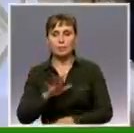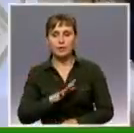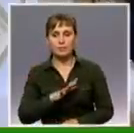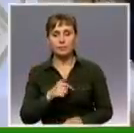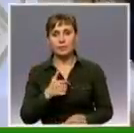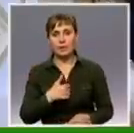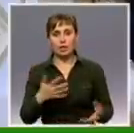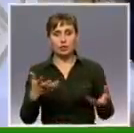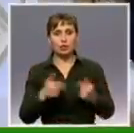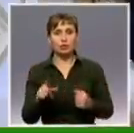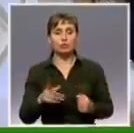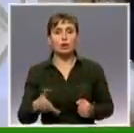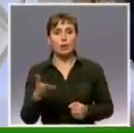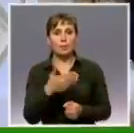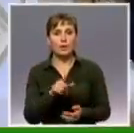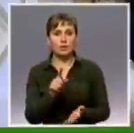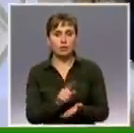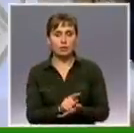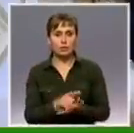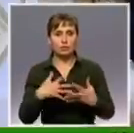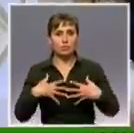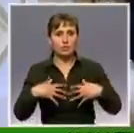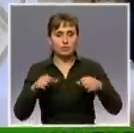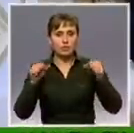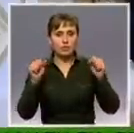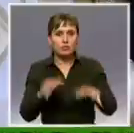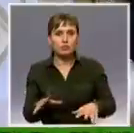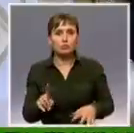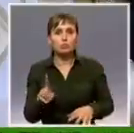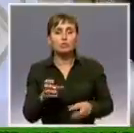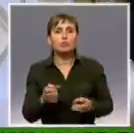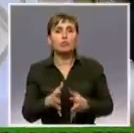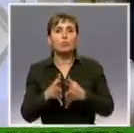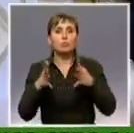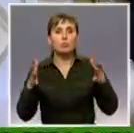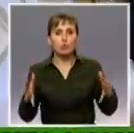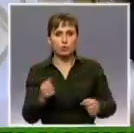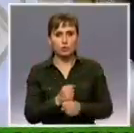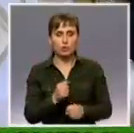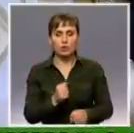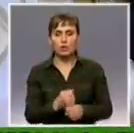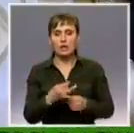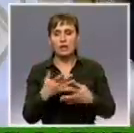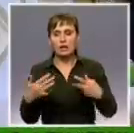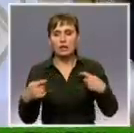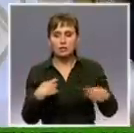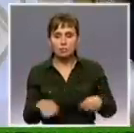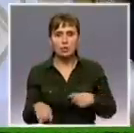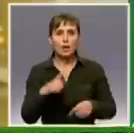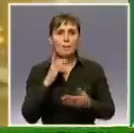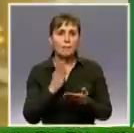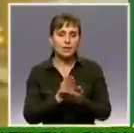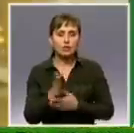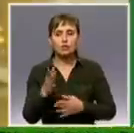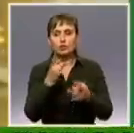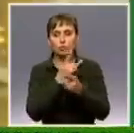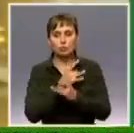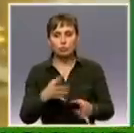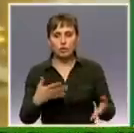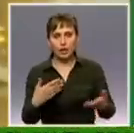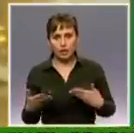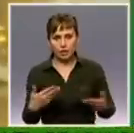что мы должны приложить все усилия, чтобы еще больше поднять и торговые отношения, и политические, и культурные